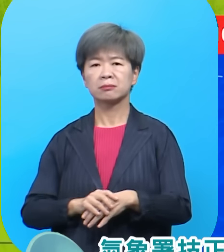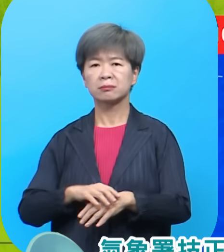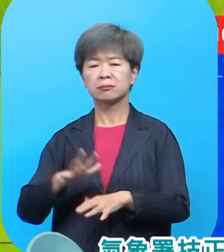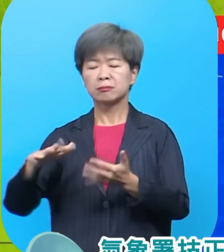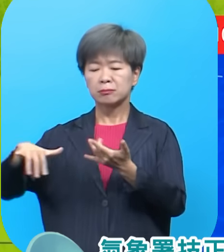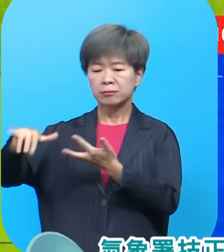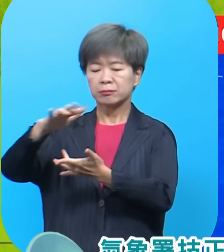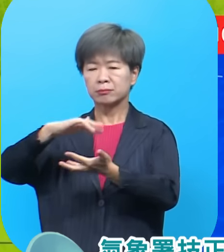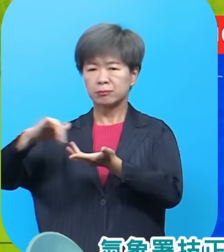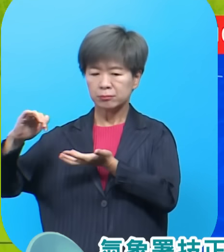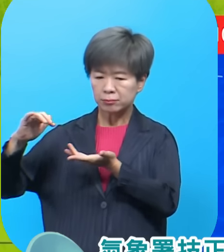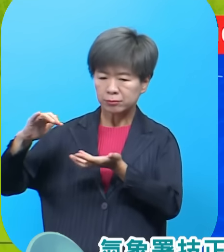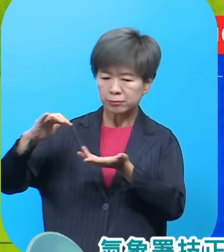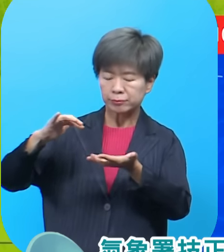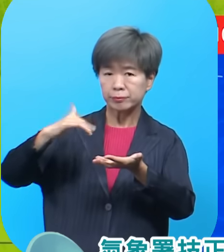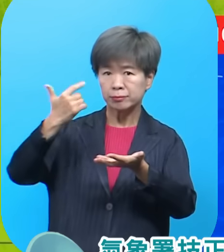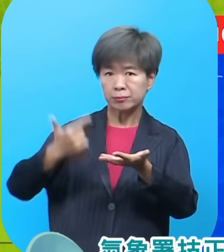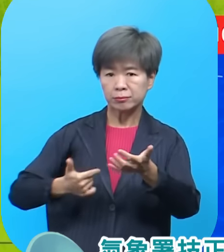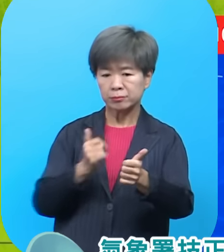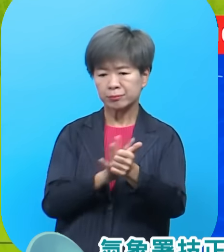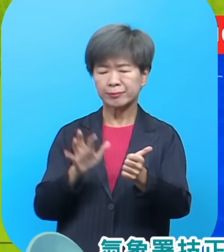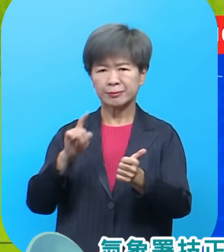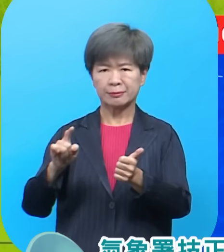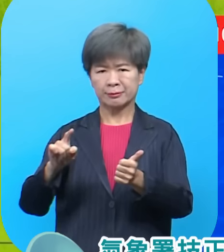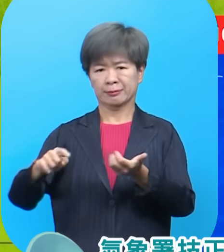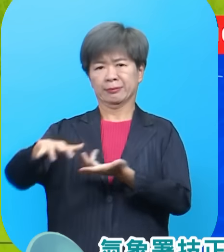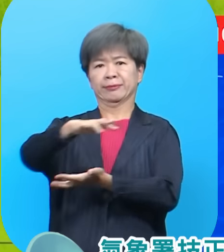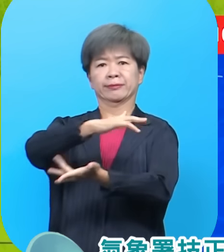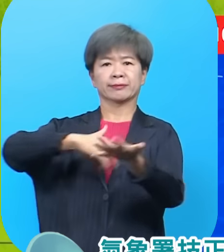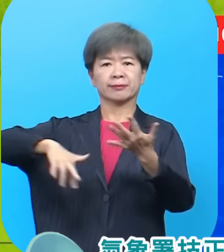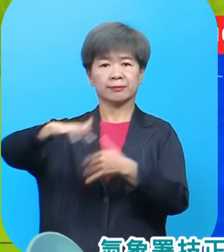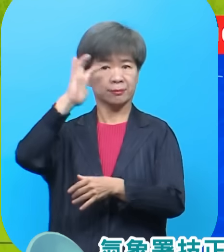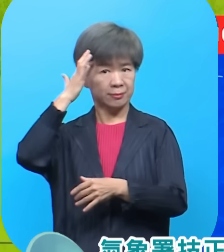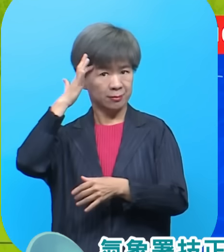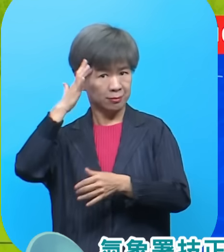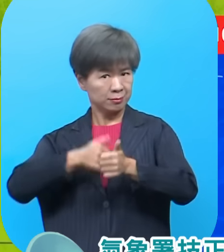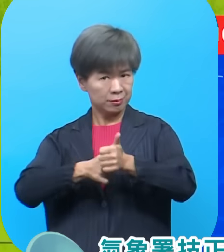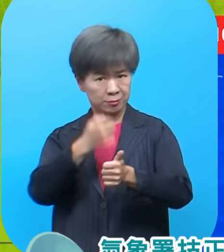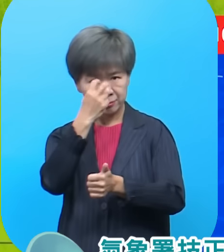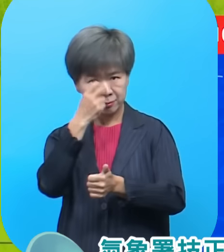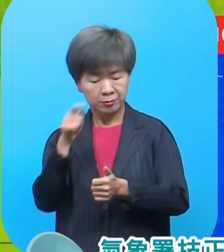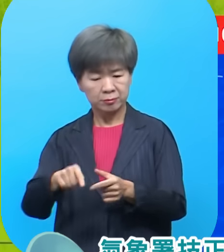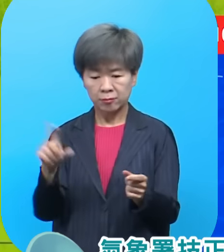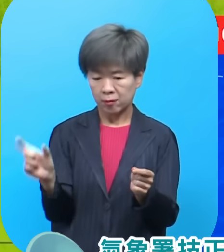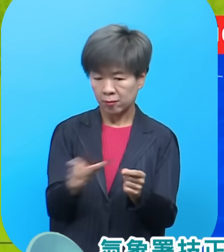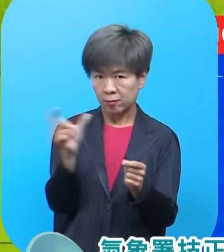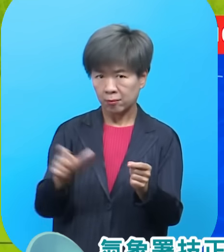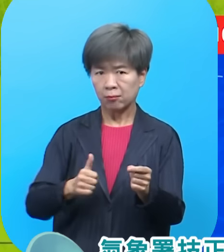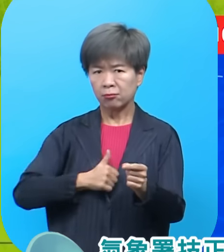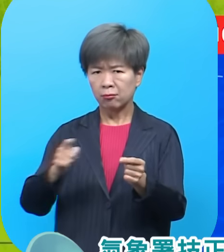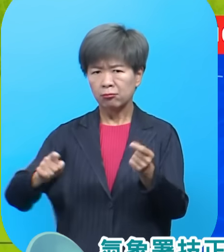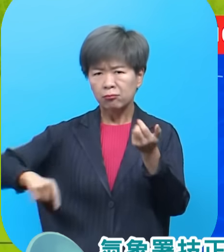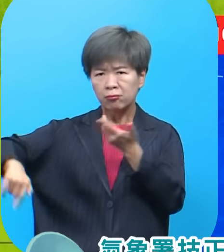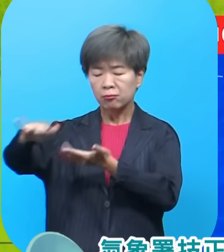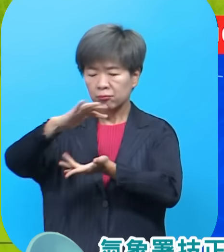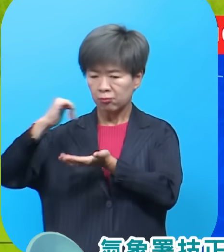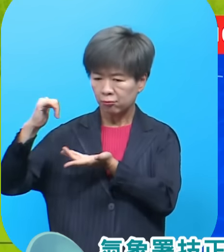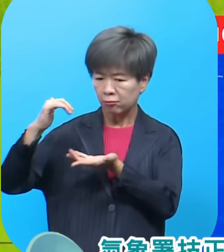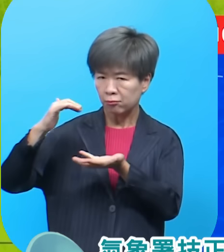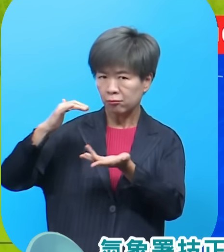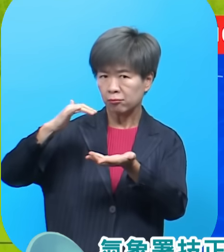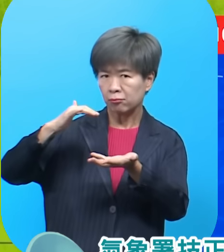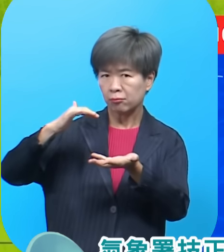慢的，表示影响它的因素是很复杂，而我们也持续在观察台风它实际的运动，包括它移动的速